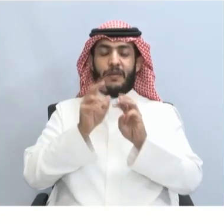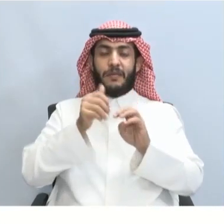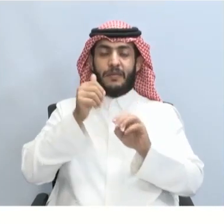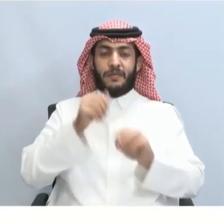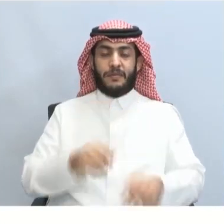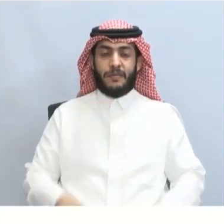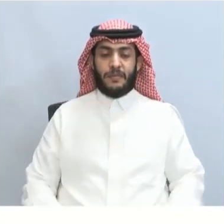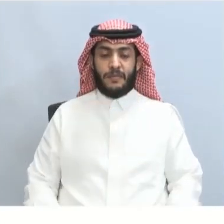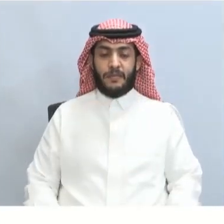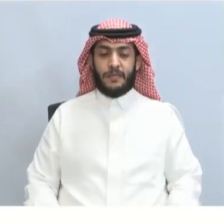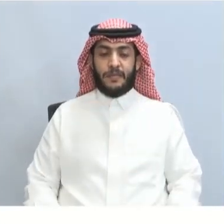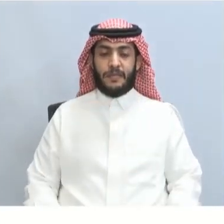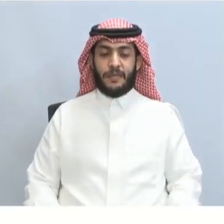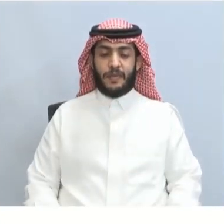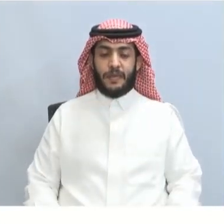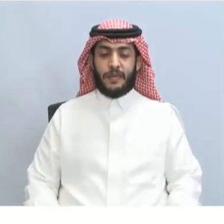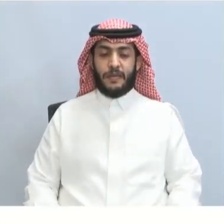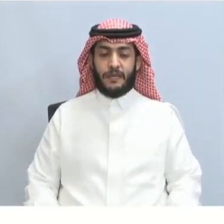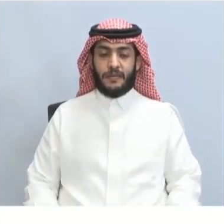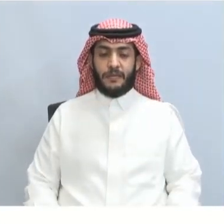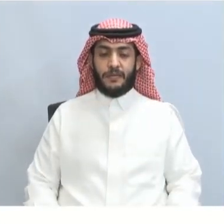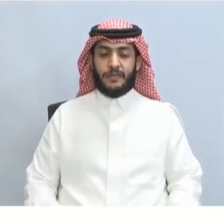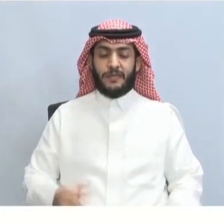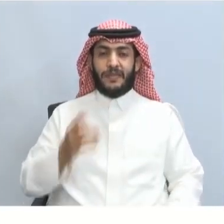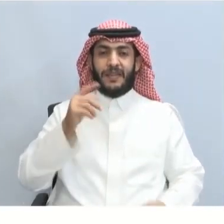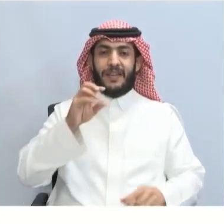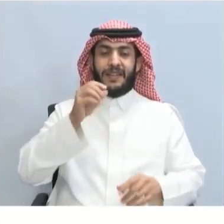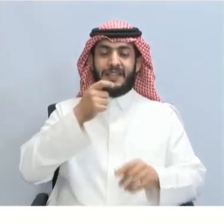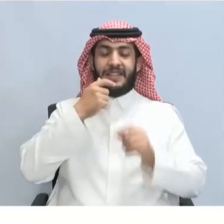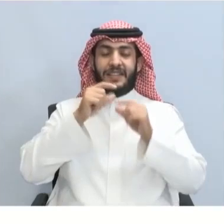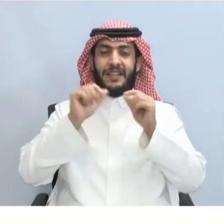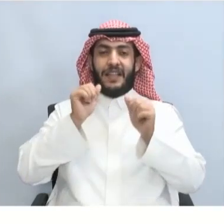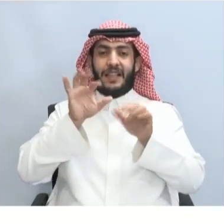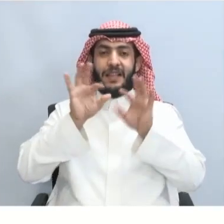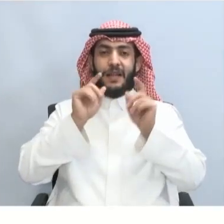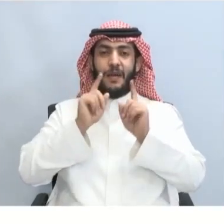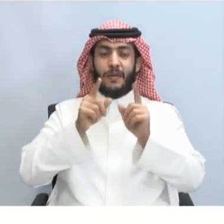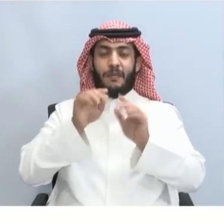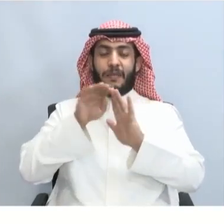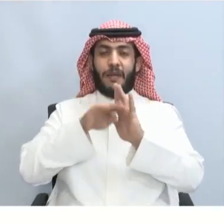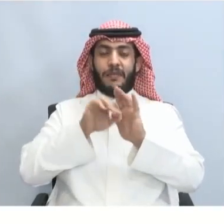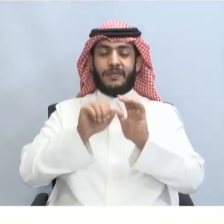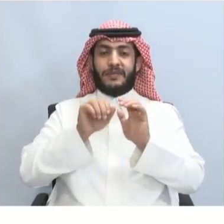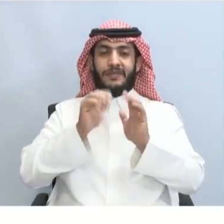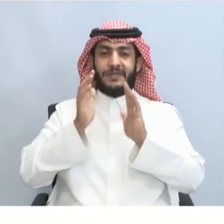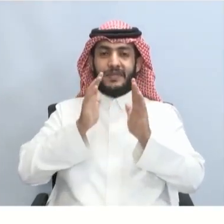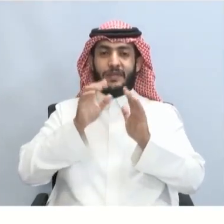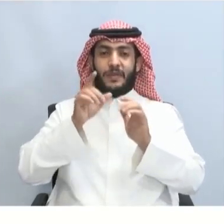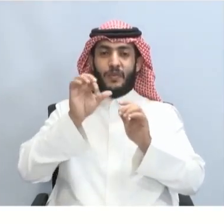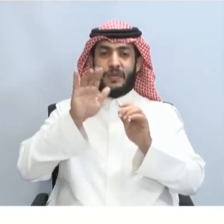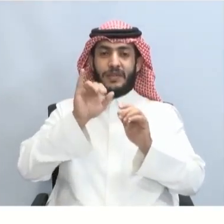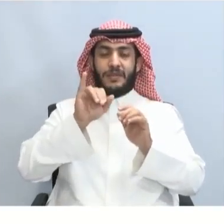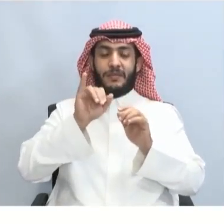الالكتروني ثم عندنا هيد اللي هي تحدد الاوامر البرمجيه الموجوده بين الوسوم